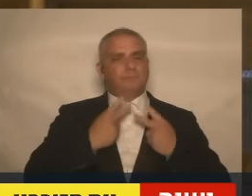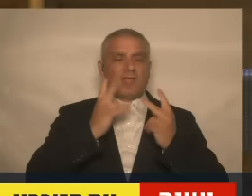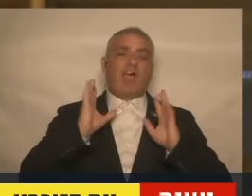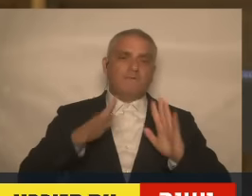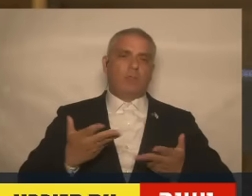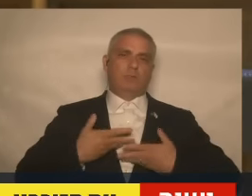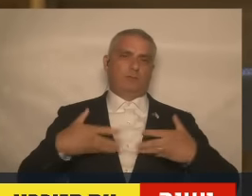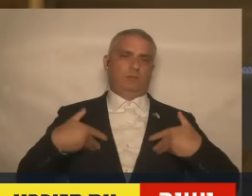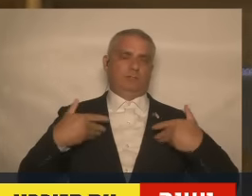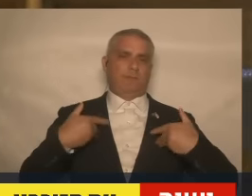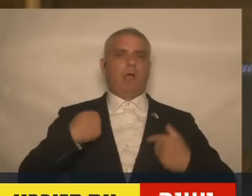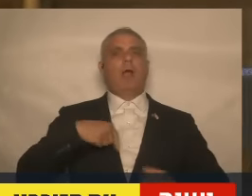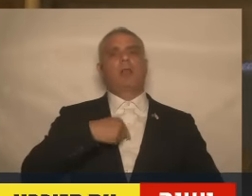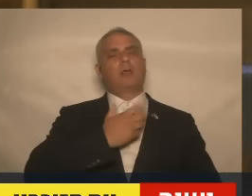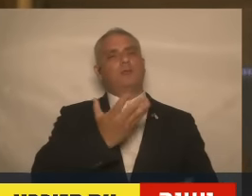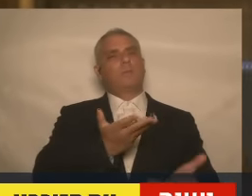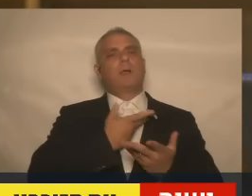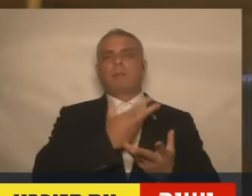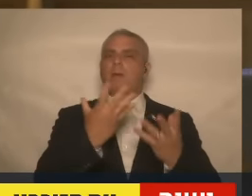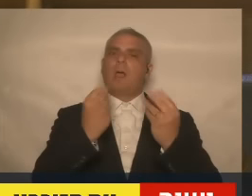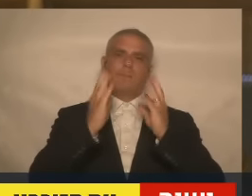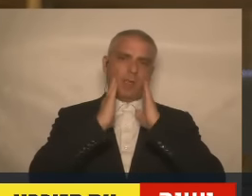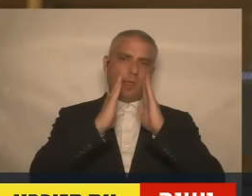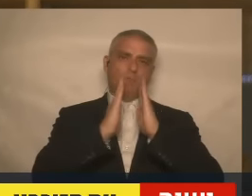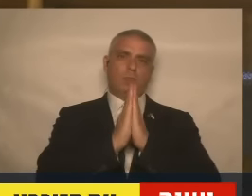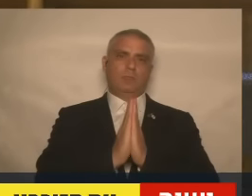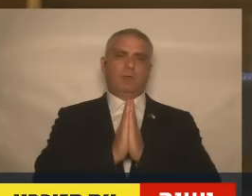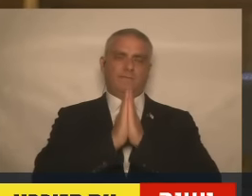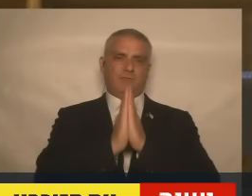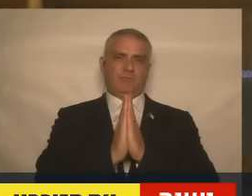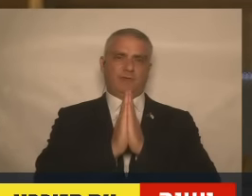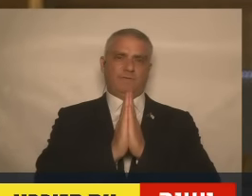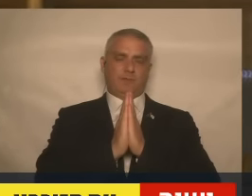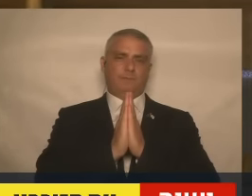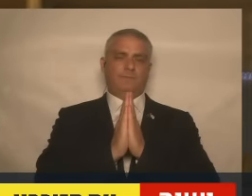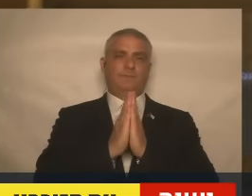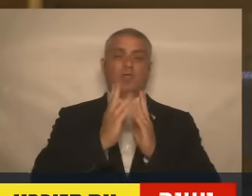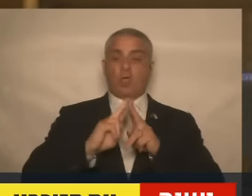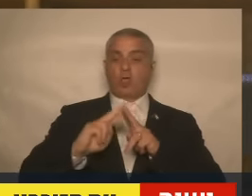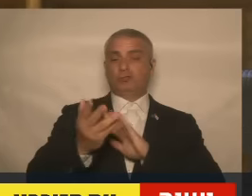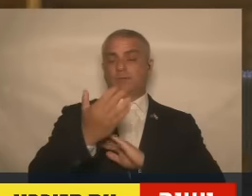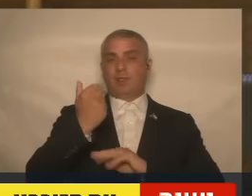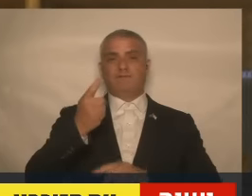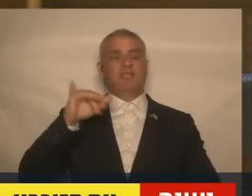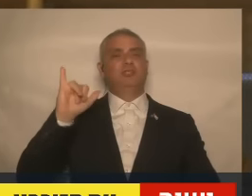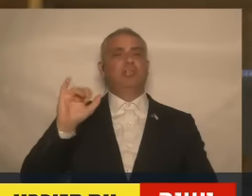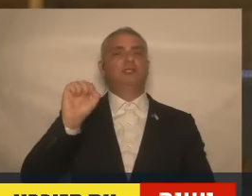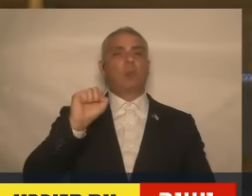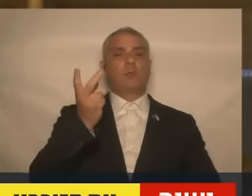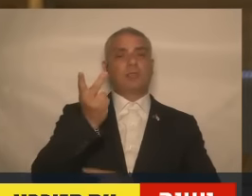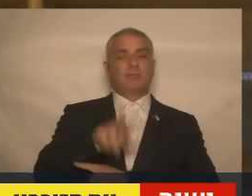שמחה. אנחנו שואבים מכן הרבה אמונה ותקווה. חודשיים לפני שנפל ישי